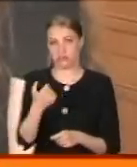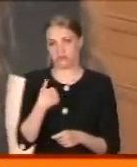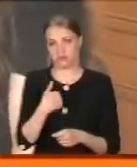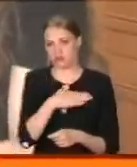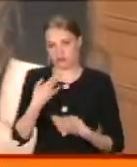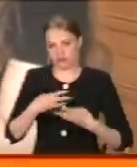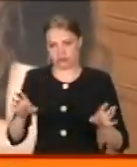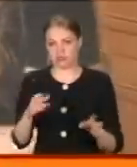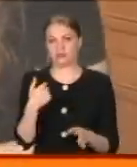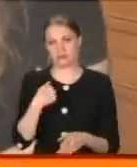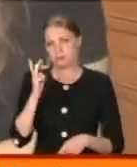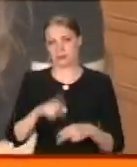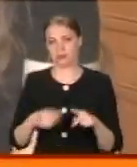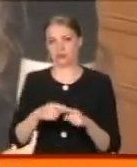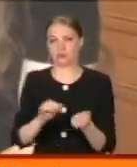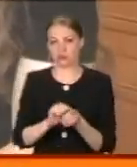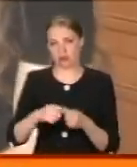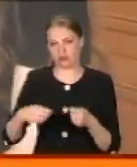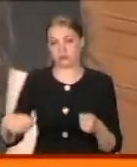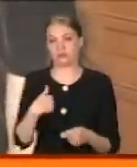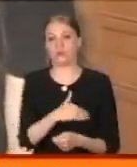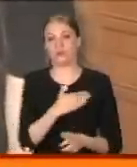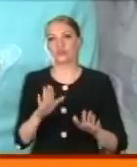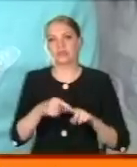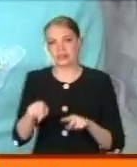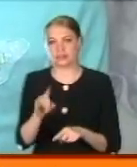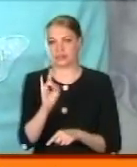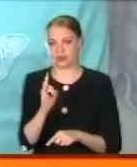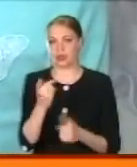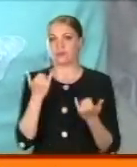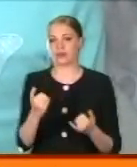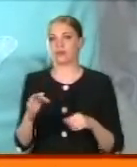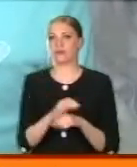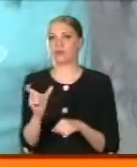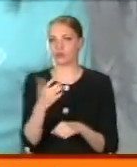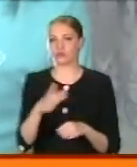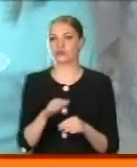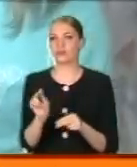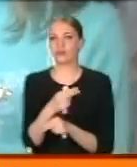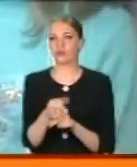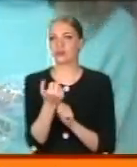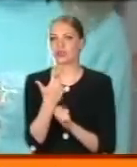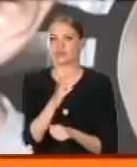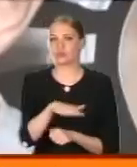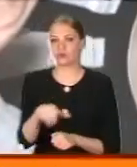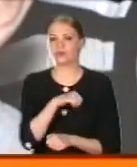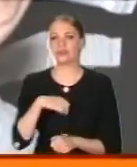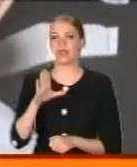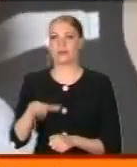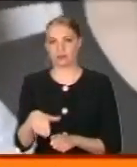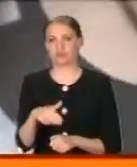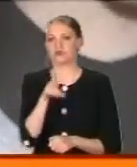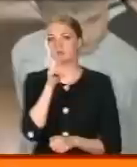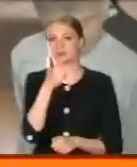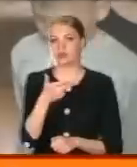хочемо ніяких. Кажу, ми припиняємо цю бумажну волокиту, ми хочемо тільки цих дітей. Тепер подружжя виховує вже 13 дітей. Найменшому Вовчику